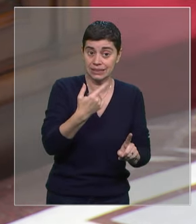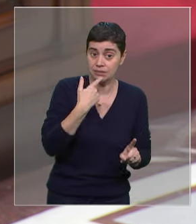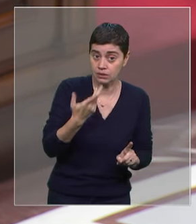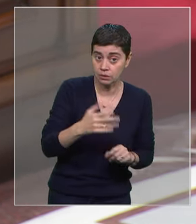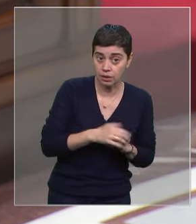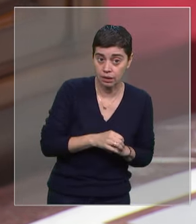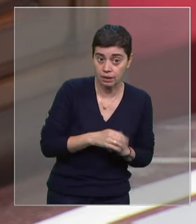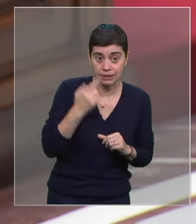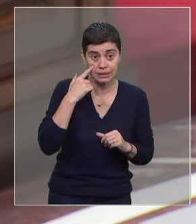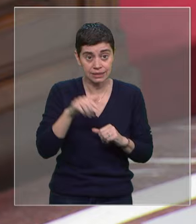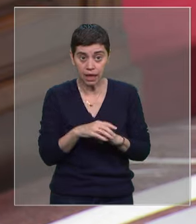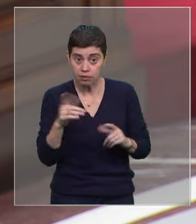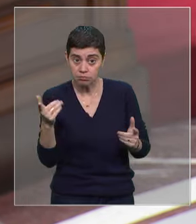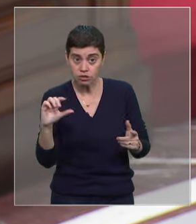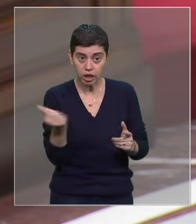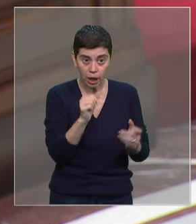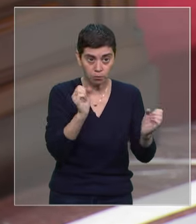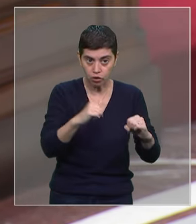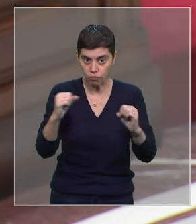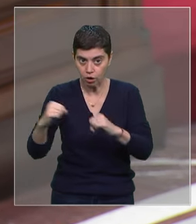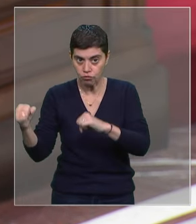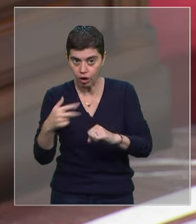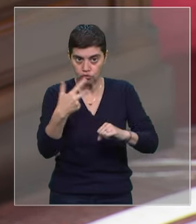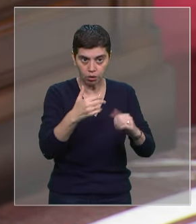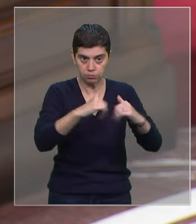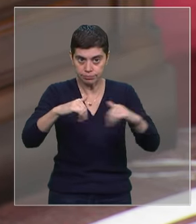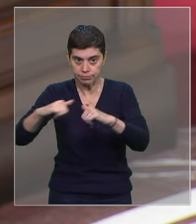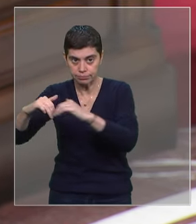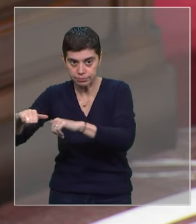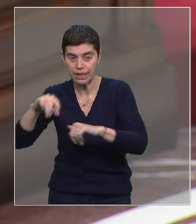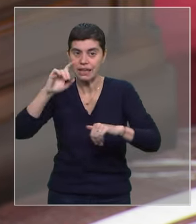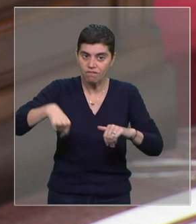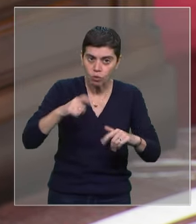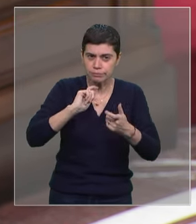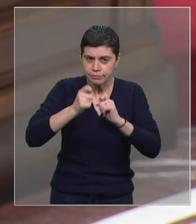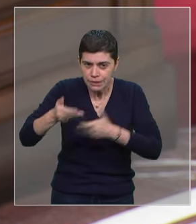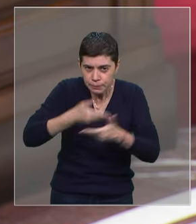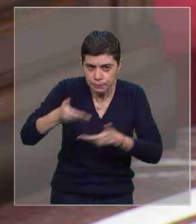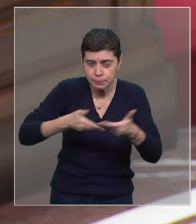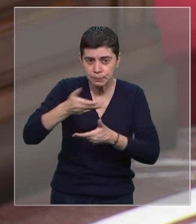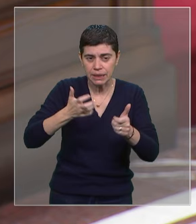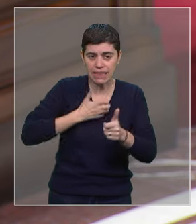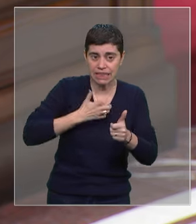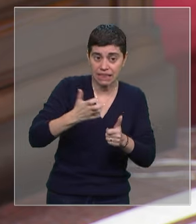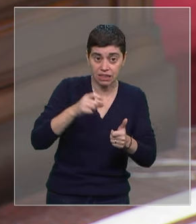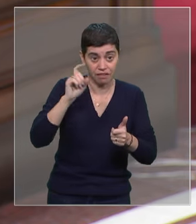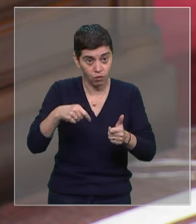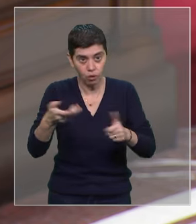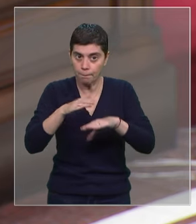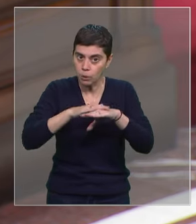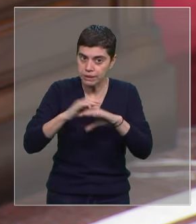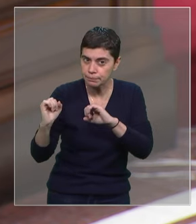cardinal de la séparation des pouvoirs. Elle nécessiterait alors des concertations denses et une forme de consensus